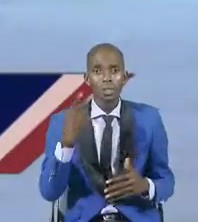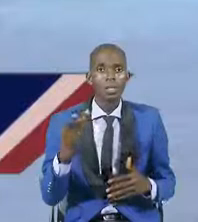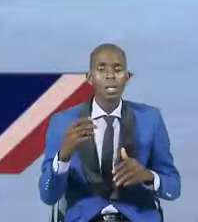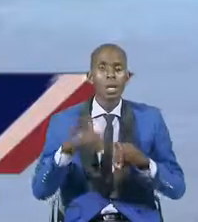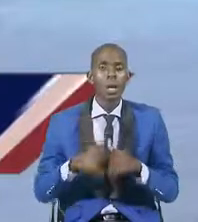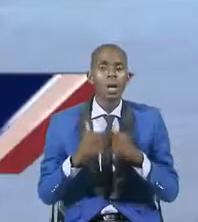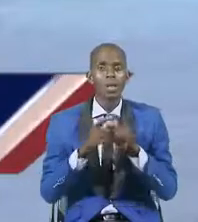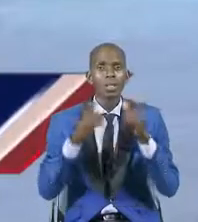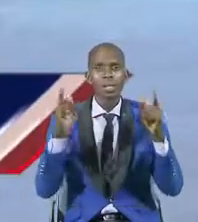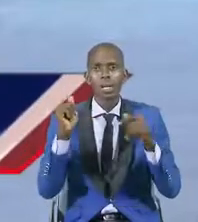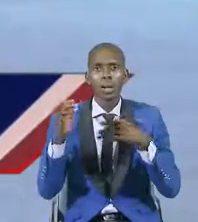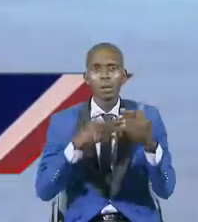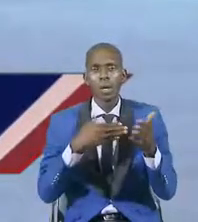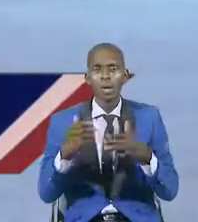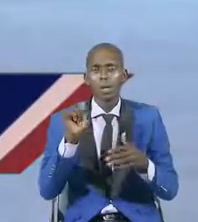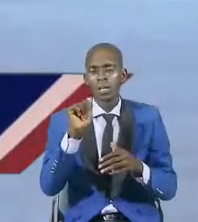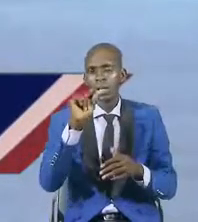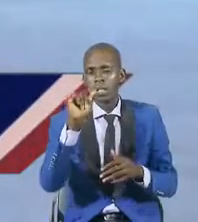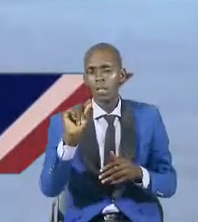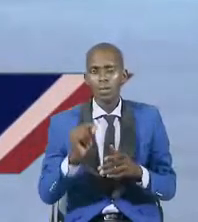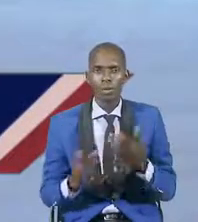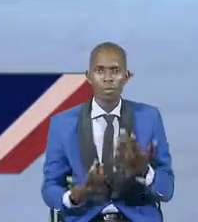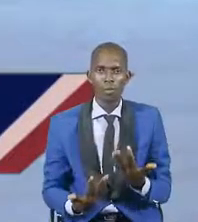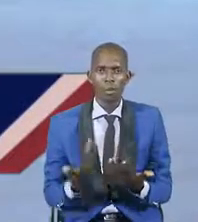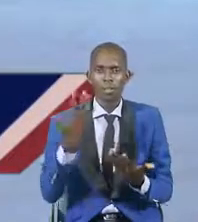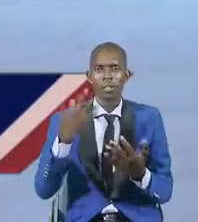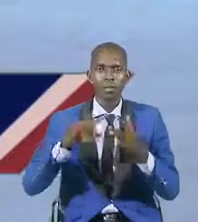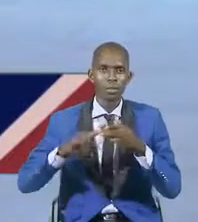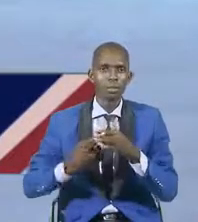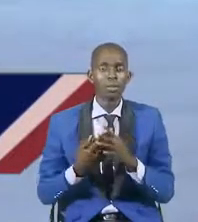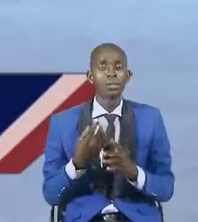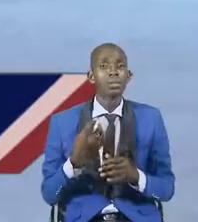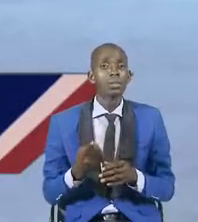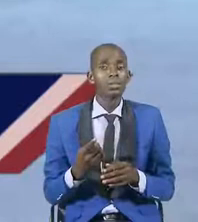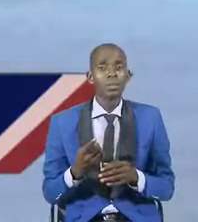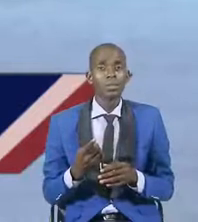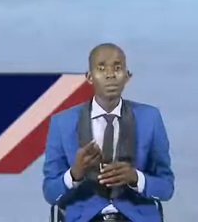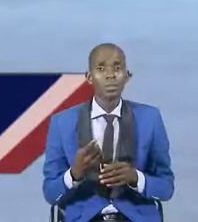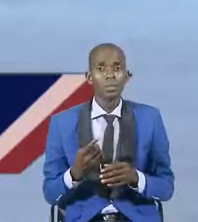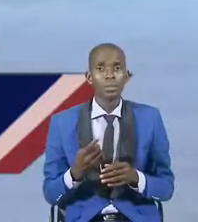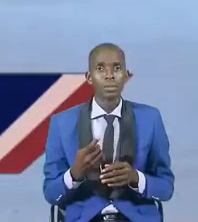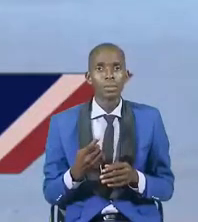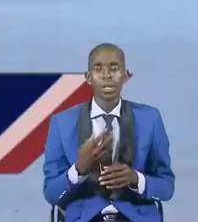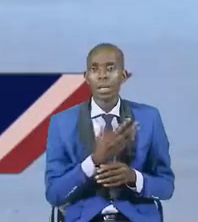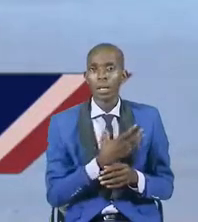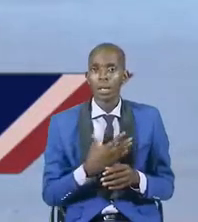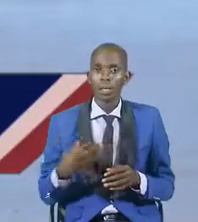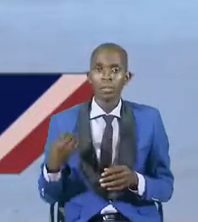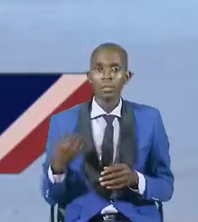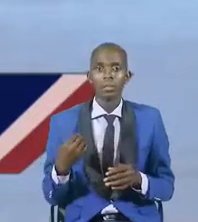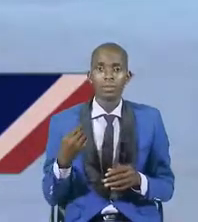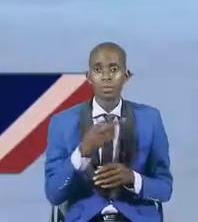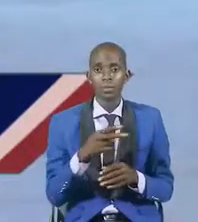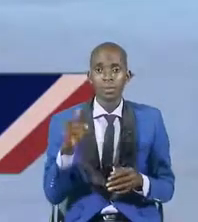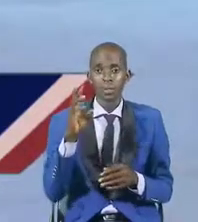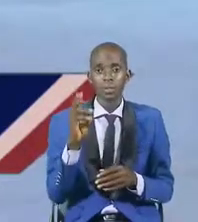de même, la langue est un petit membre et elle se vante de grandes choses. Voici comme un petit feu peut embraser une grande